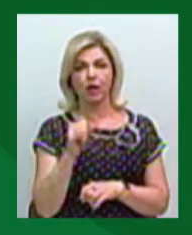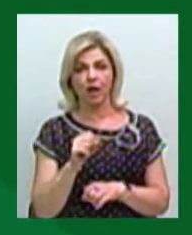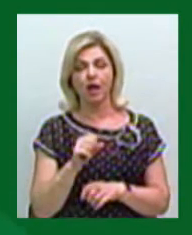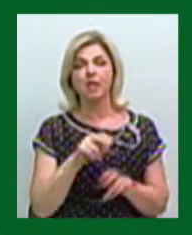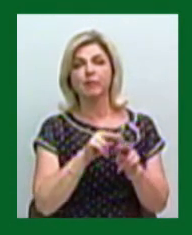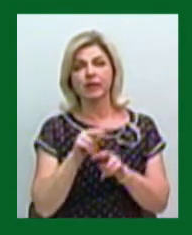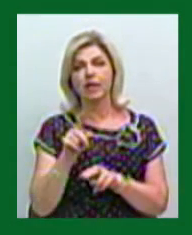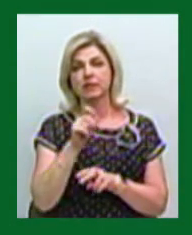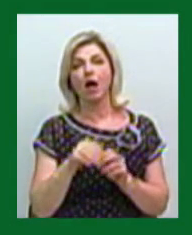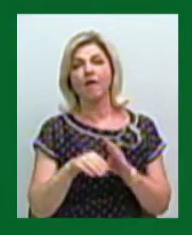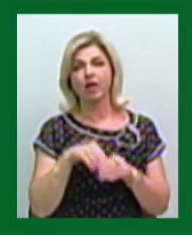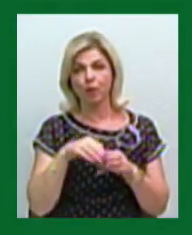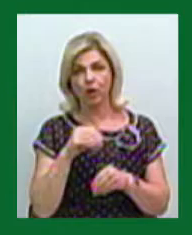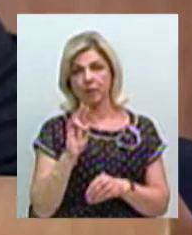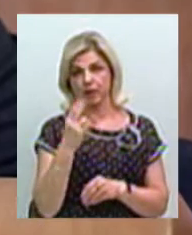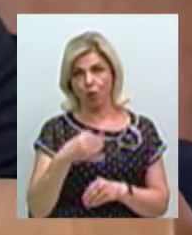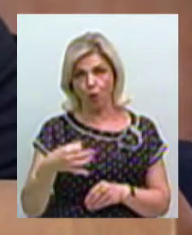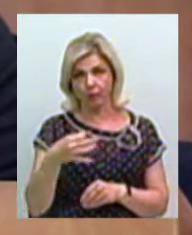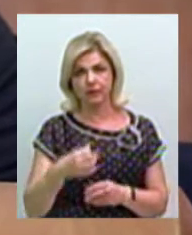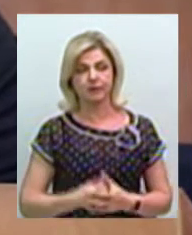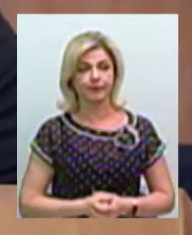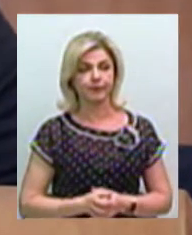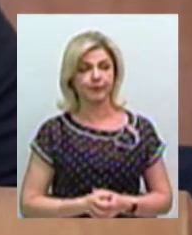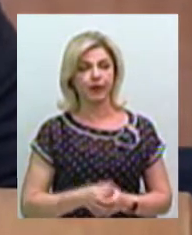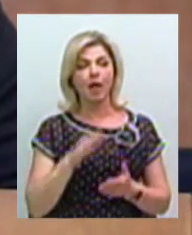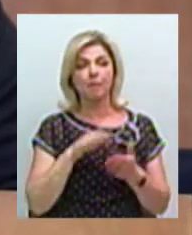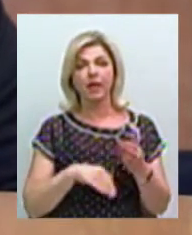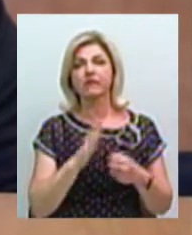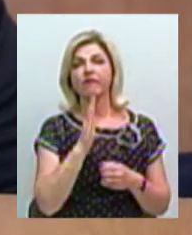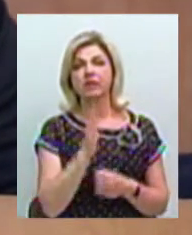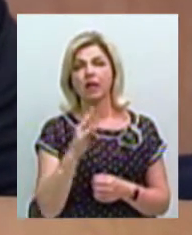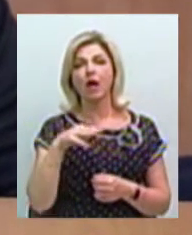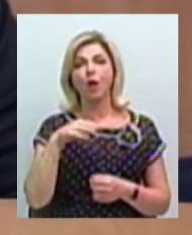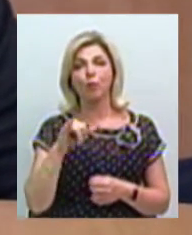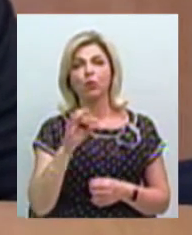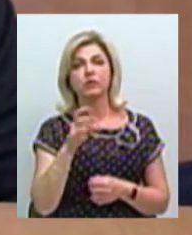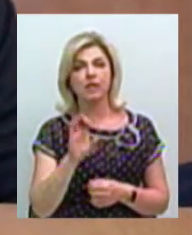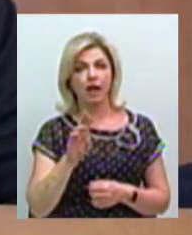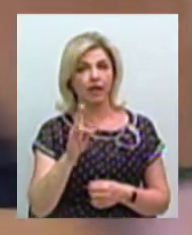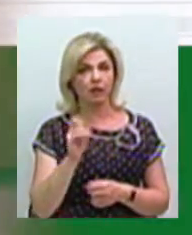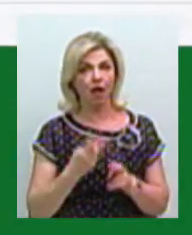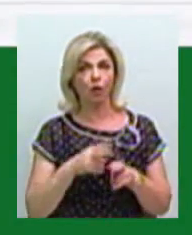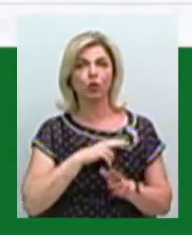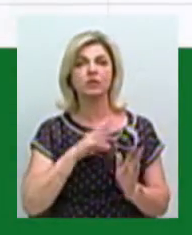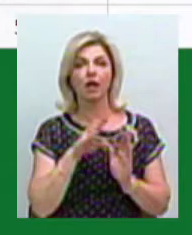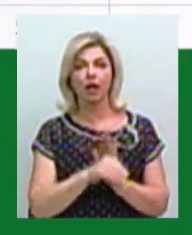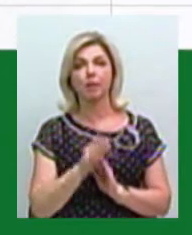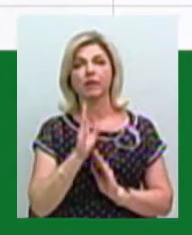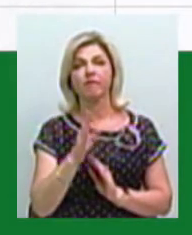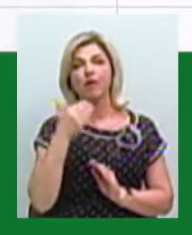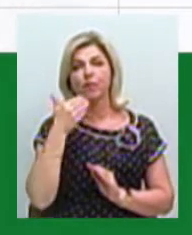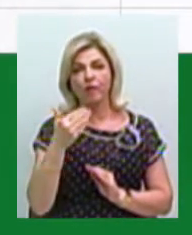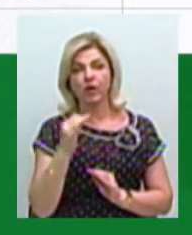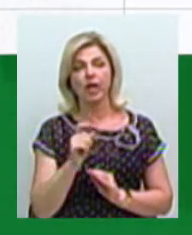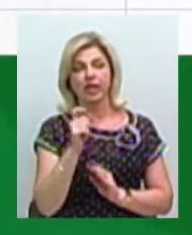Миколаївській області Дмитро Баштовий. Без Василя Мосякіна, який загинув 16 липня у Первомайську, із 88